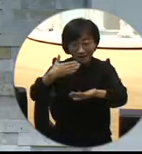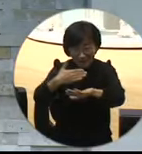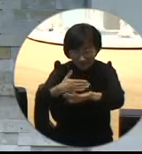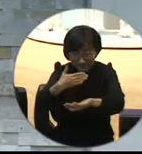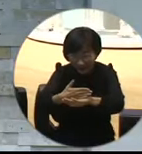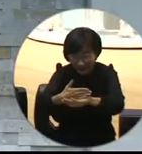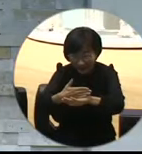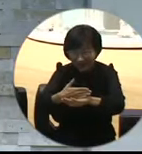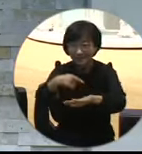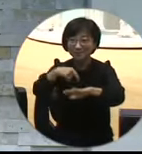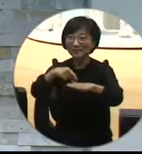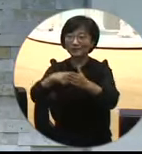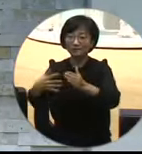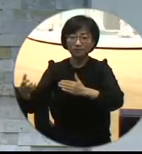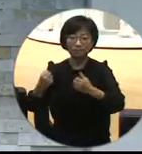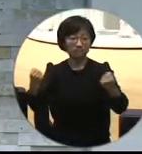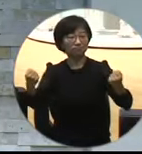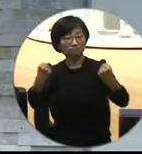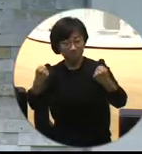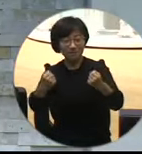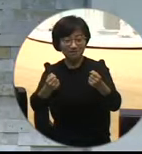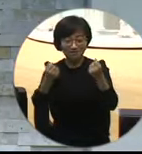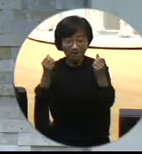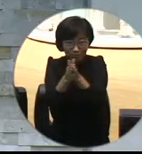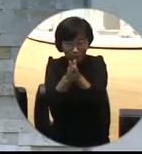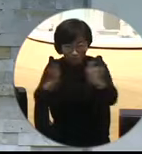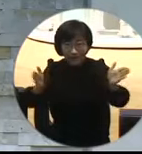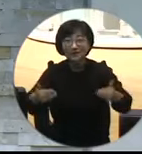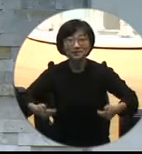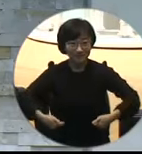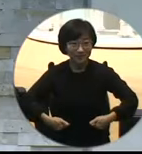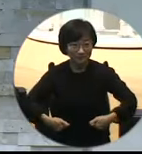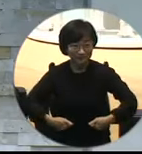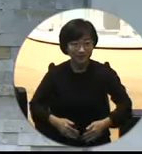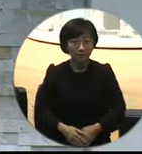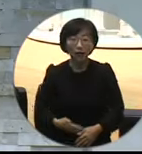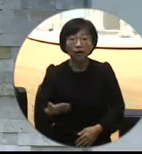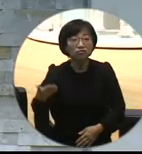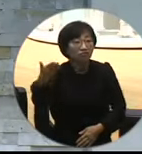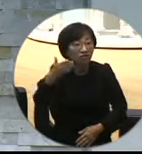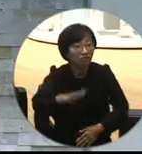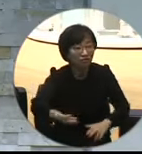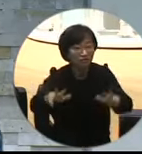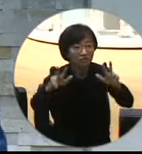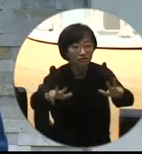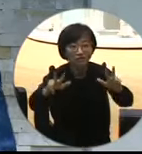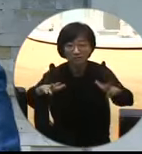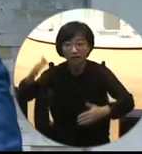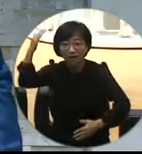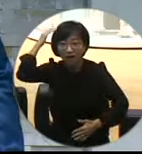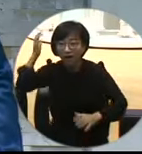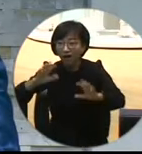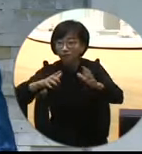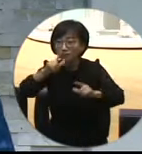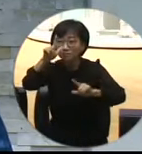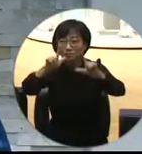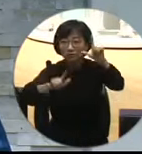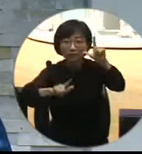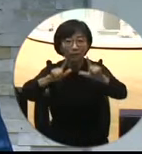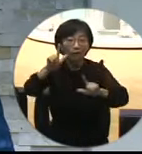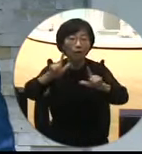힘차게 그렇게 맞이해야 되겠는데 지금 우리나라는